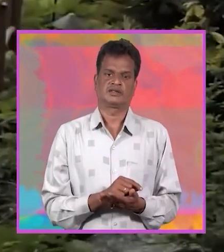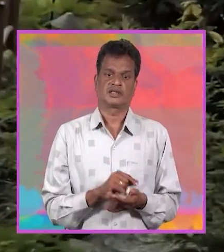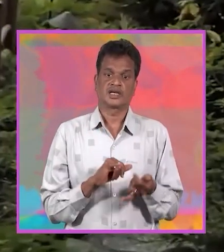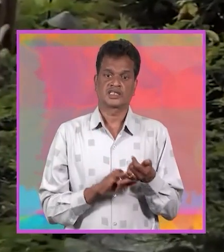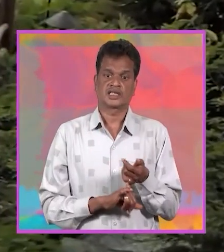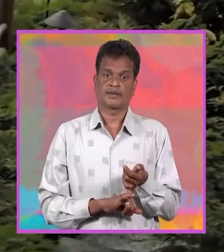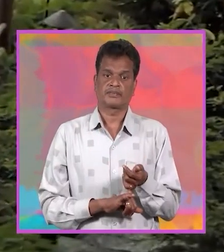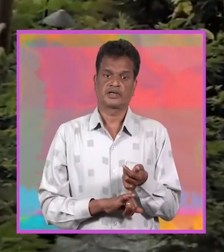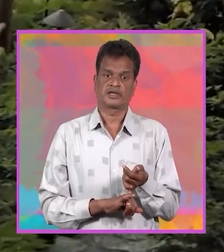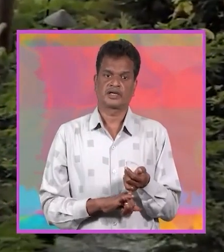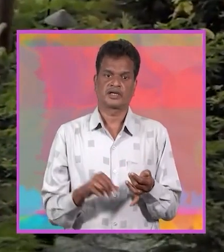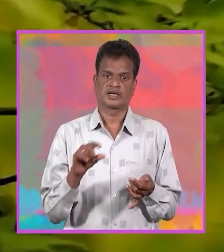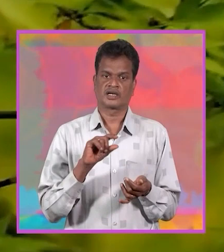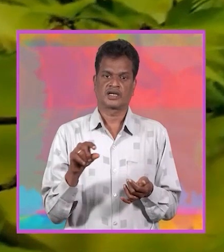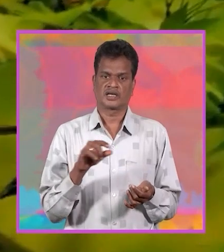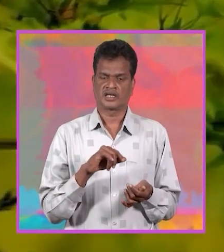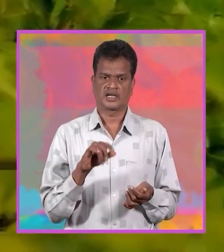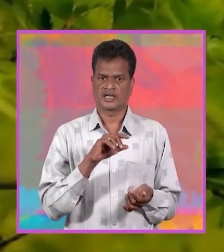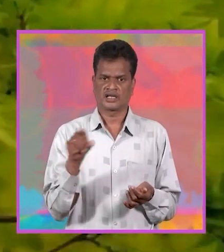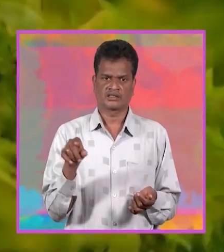என்றால் ஏதேனும் ஒரு சிறப்பு கருதி